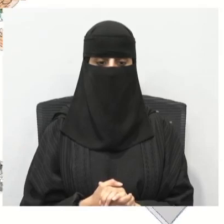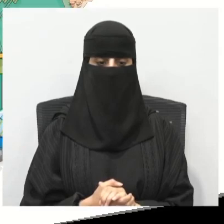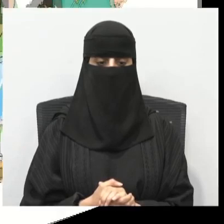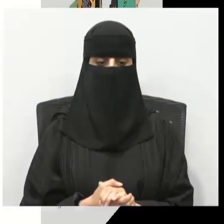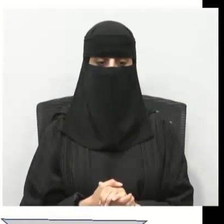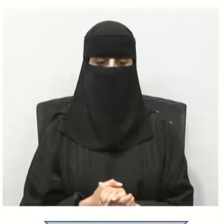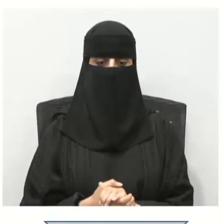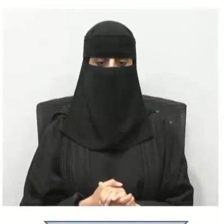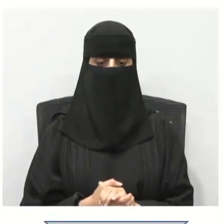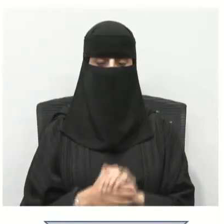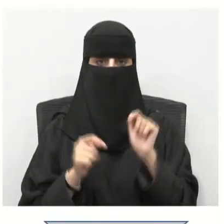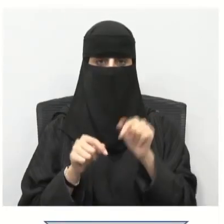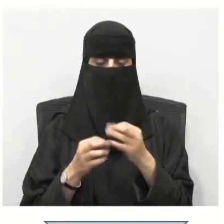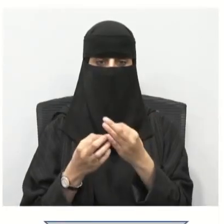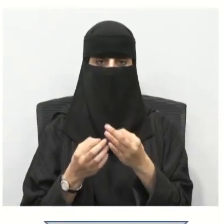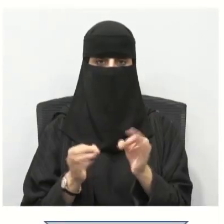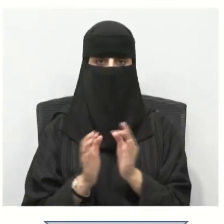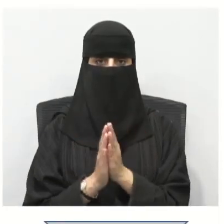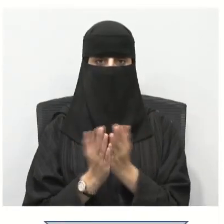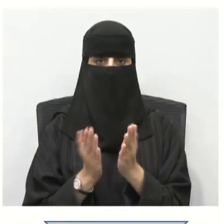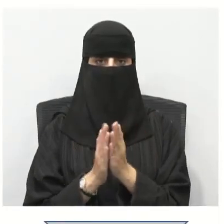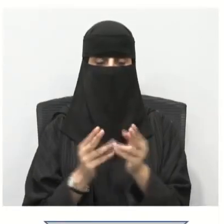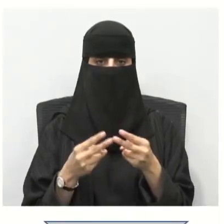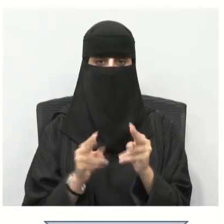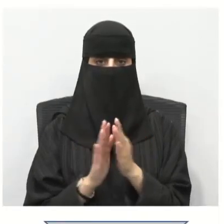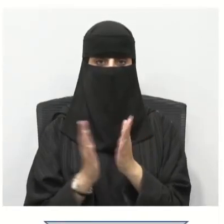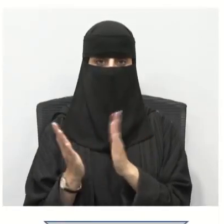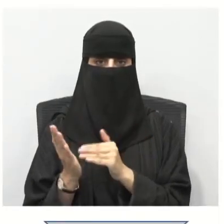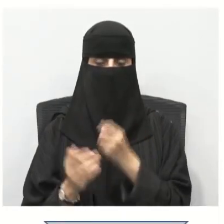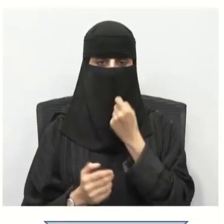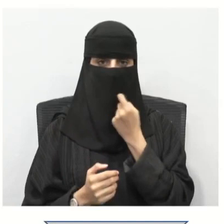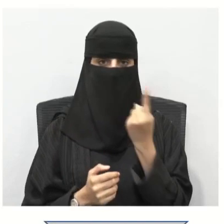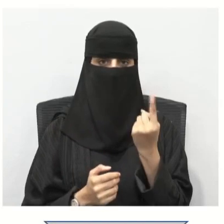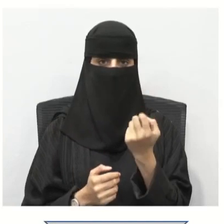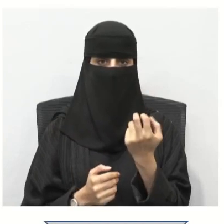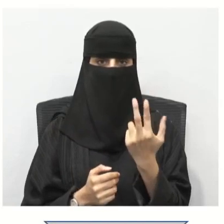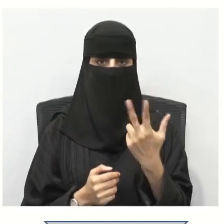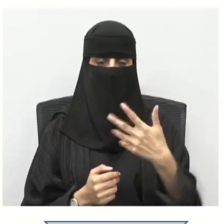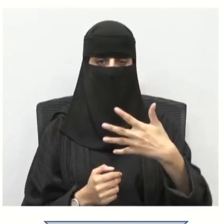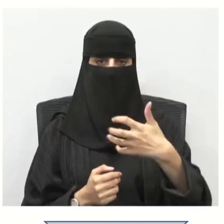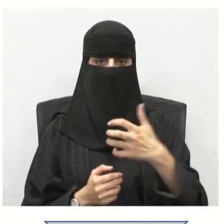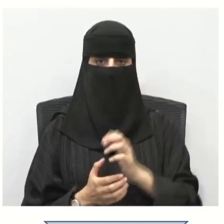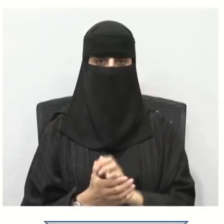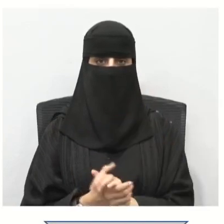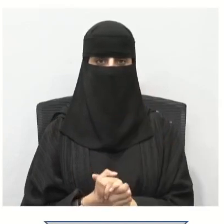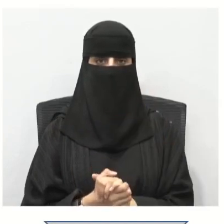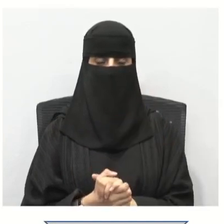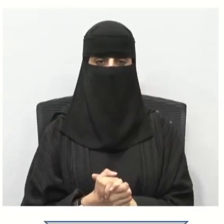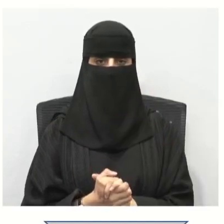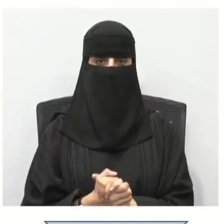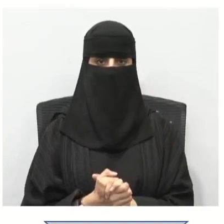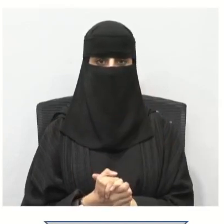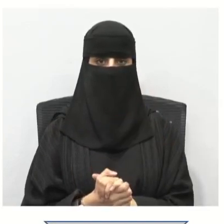الاختباري سنفتح الكتاب اصدقائي على الصفحه رقم 158 نريد الان ان